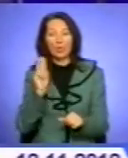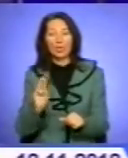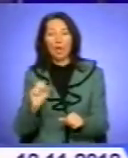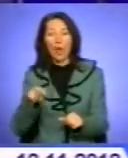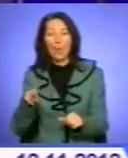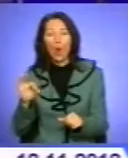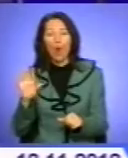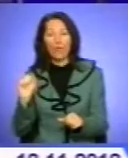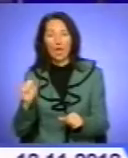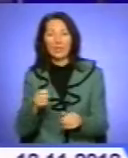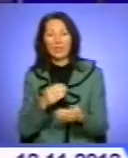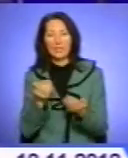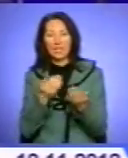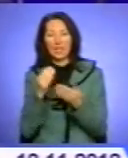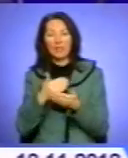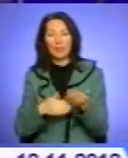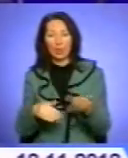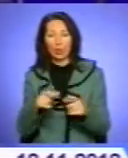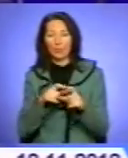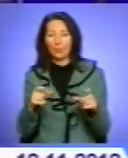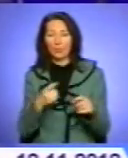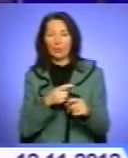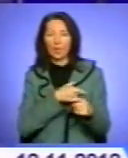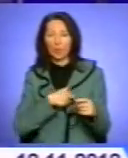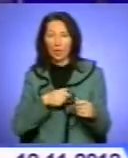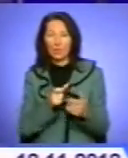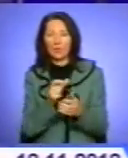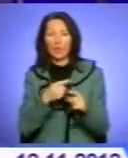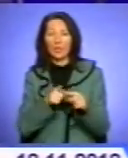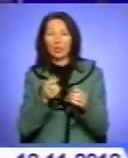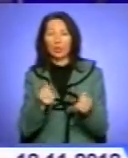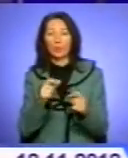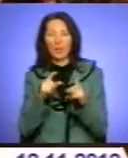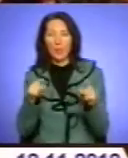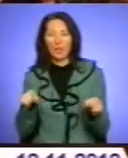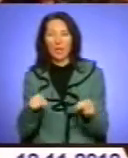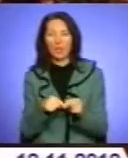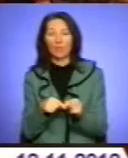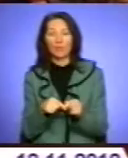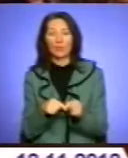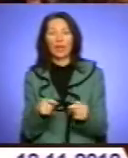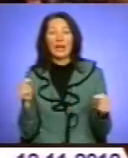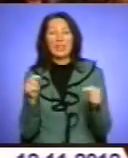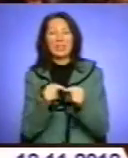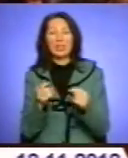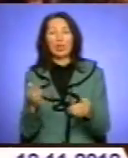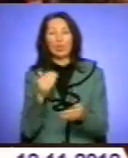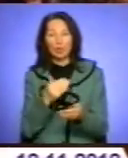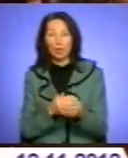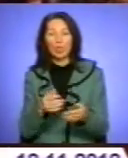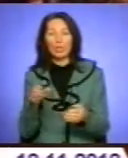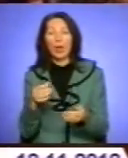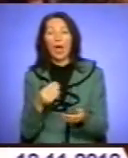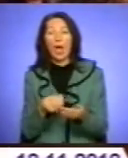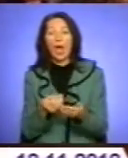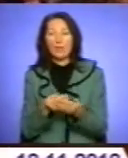зачитав список депутатів, які отримали мандати. Детальніше у відеоматеріалі. Згідно з остаточними даними ЦВК,